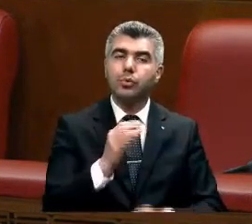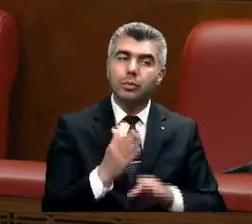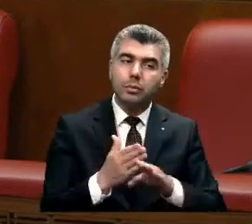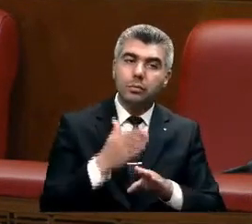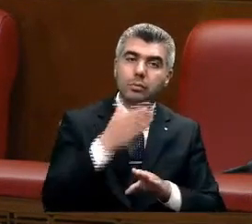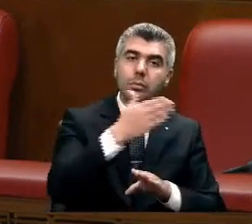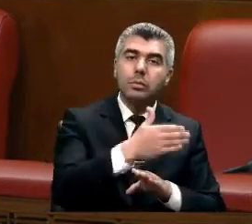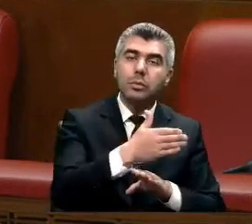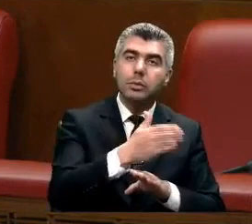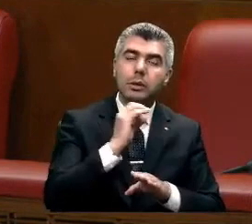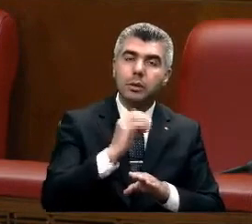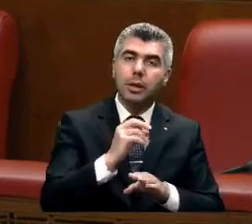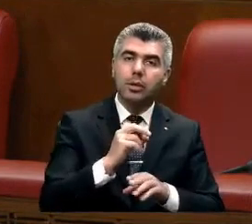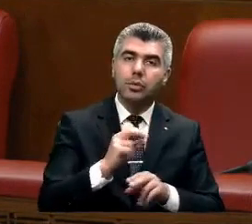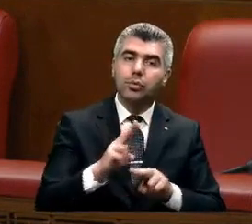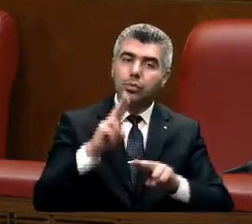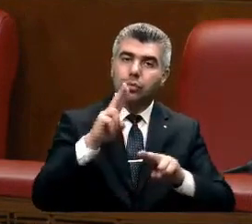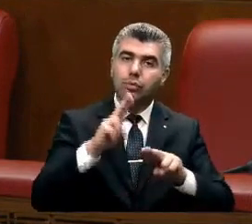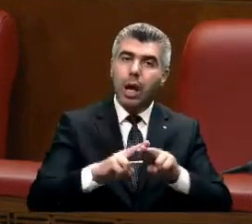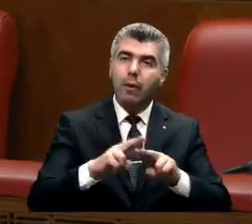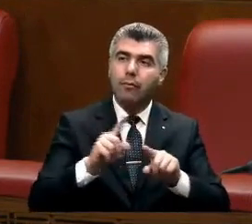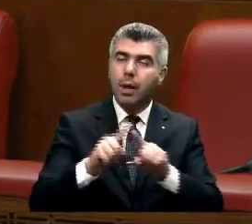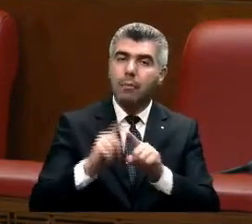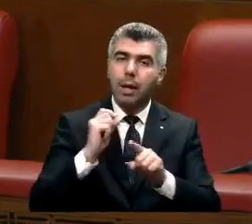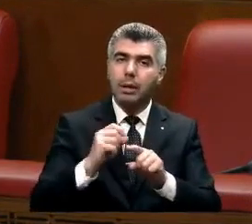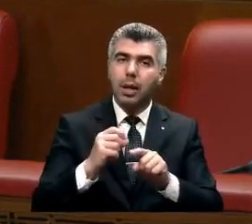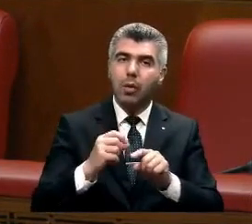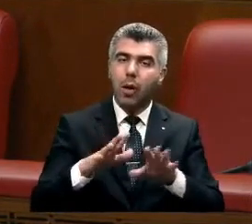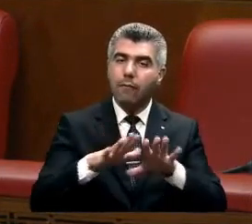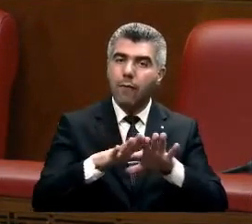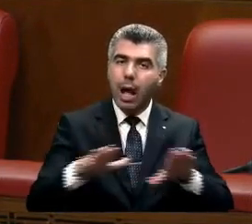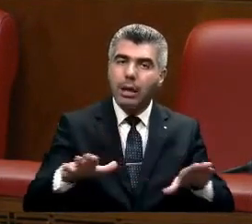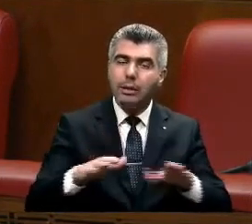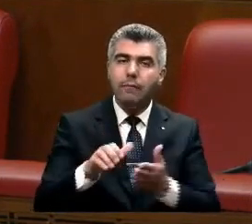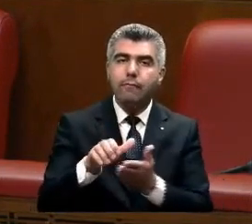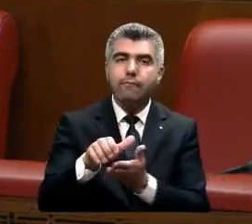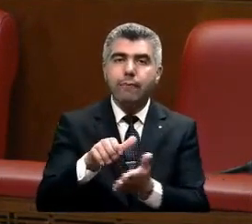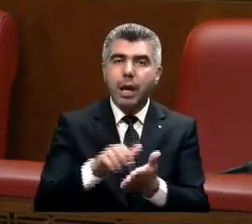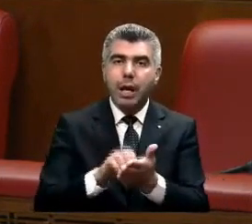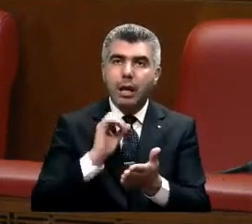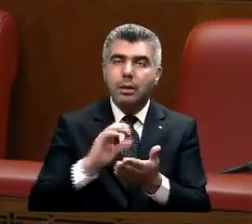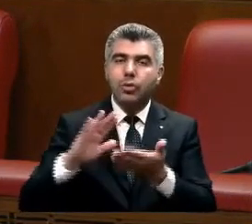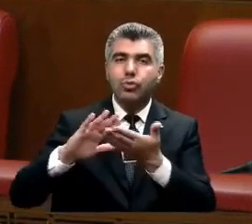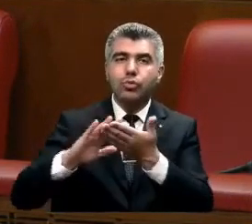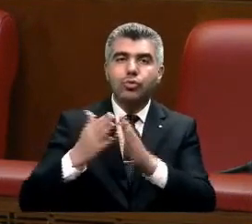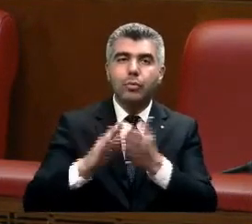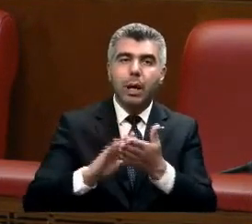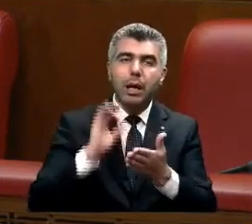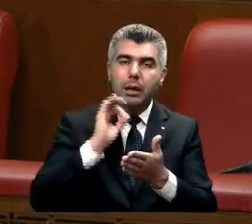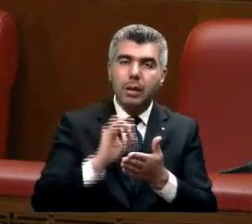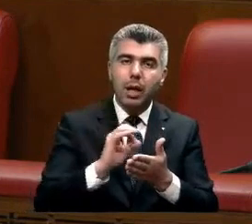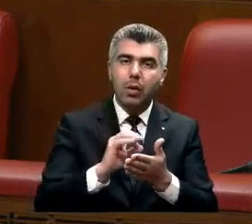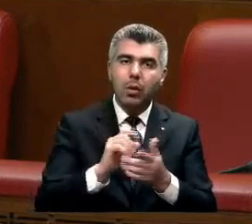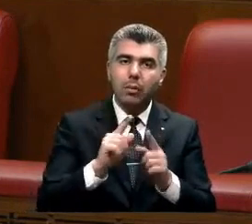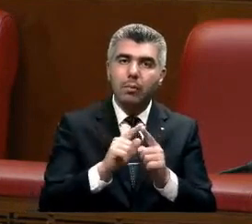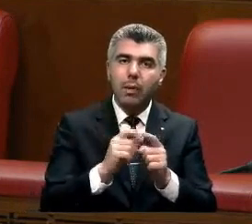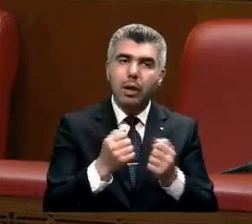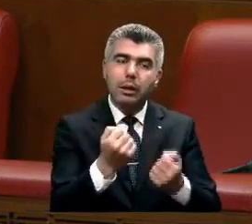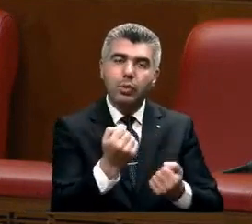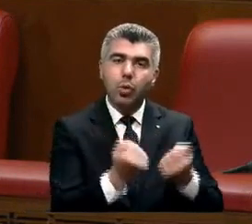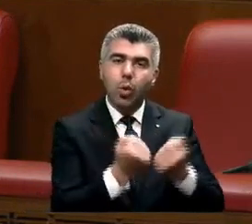المشغلين من اصحاب الضيعات او تعاونيات فلاحيه الى استعمال نقل المستخدمين